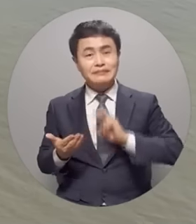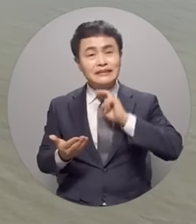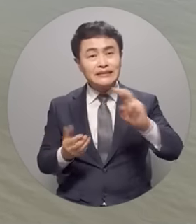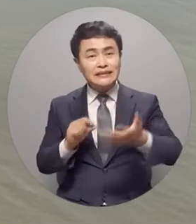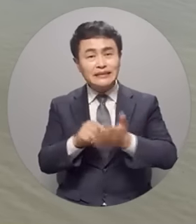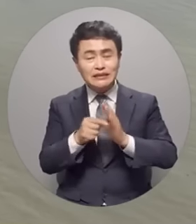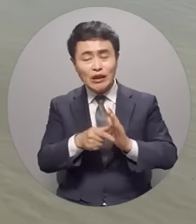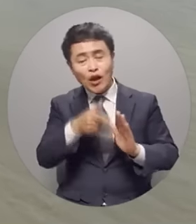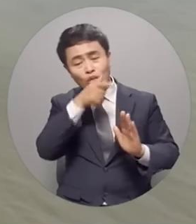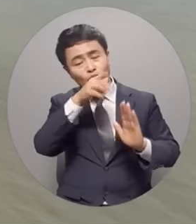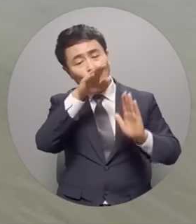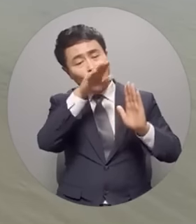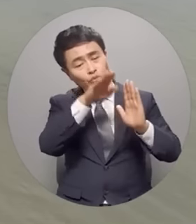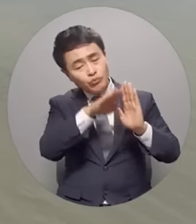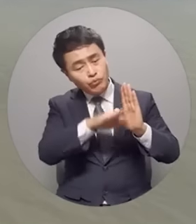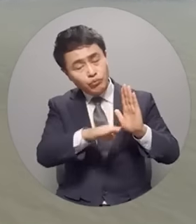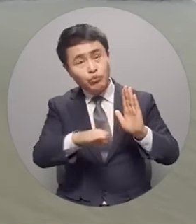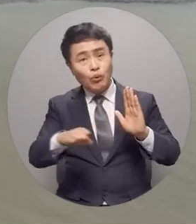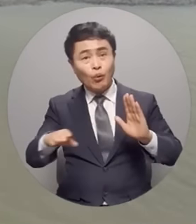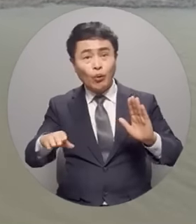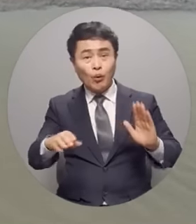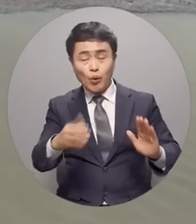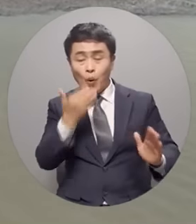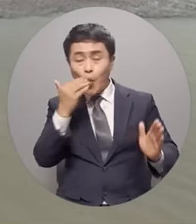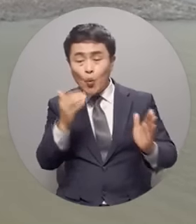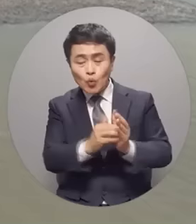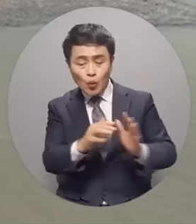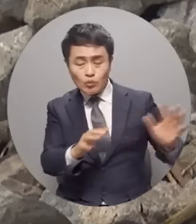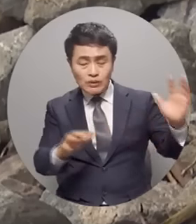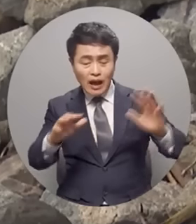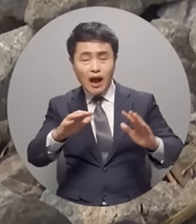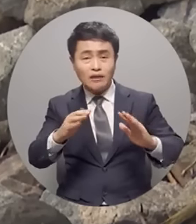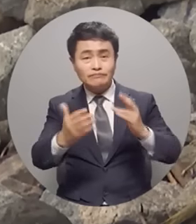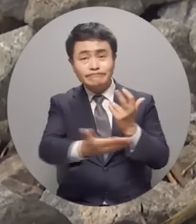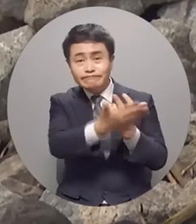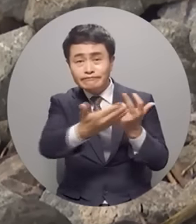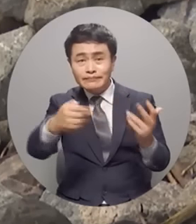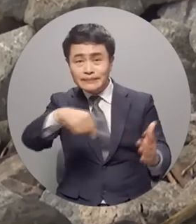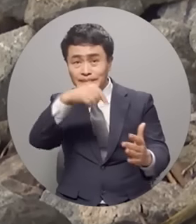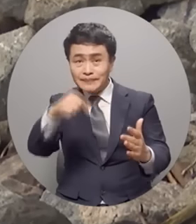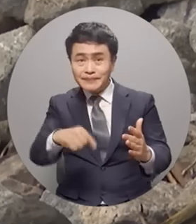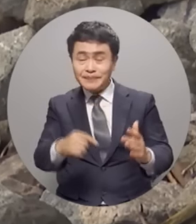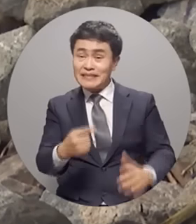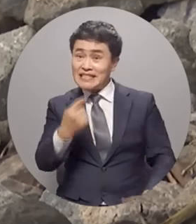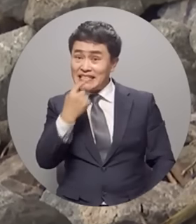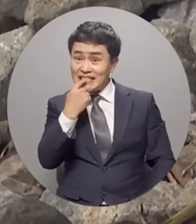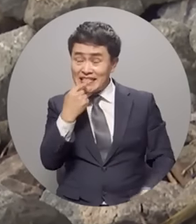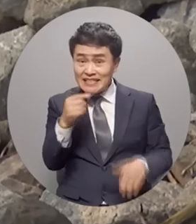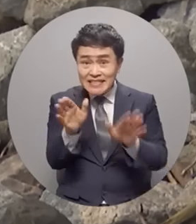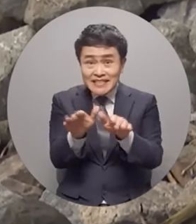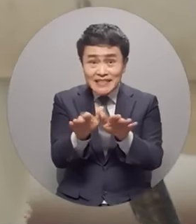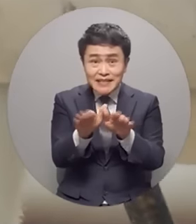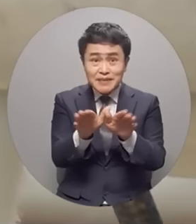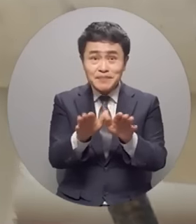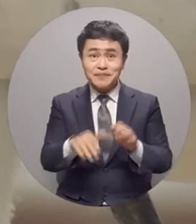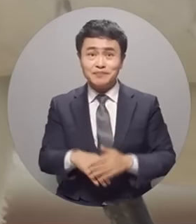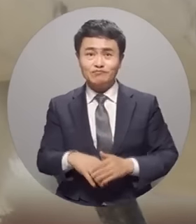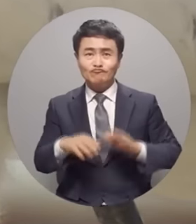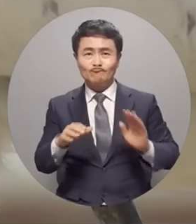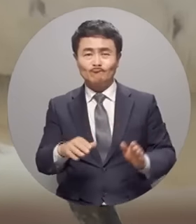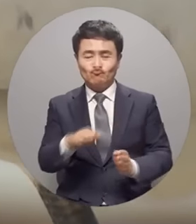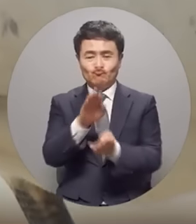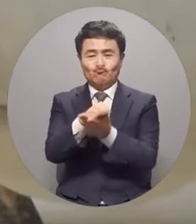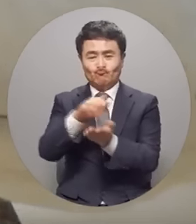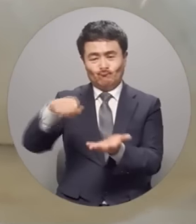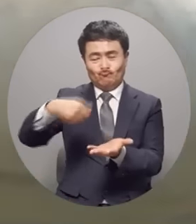물이 빠져 드러난 갯벌 위에 돌을 쌓아 만든 섬이 나타납니다. 섬 안쪽에 하얀색 새들이 보입니다. 주걱처럼